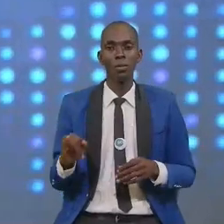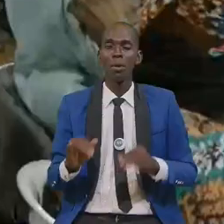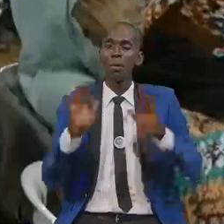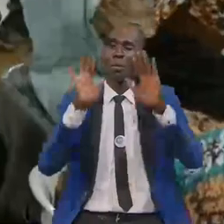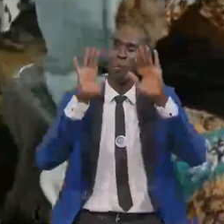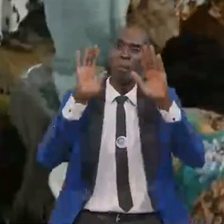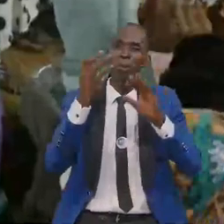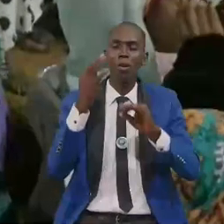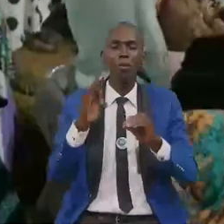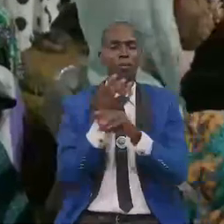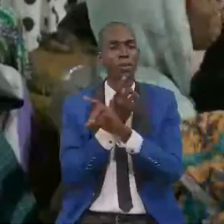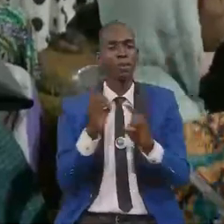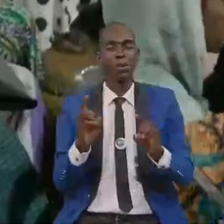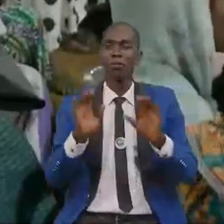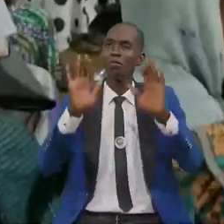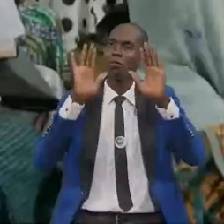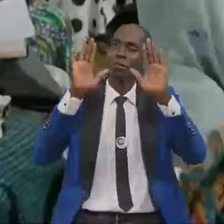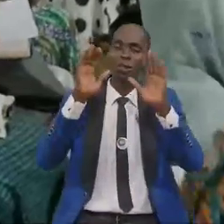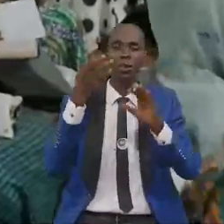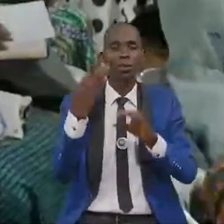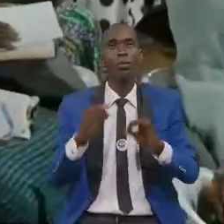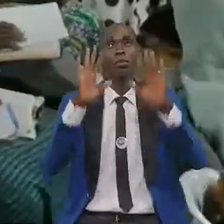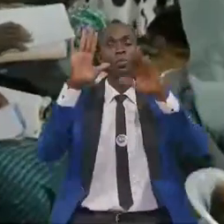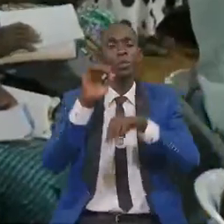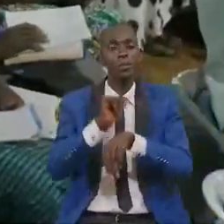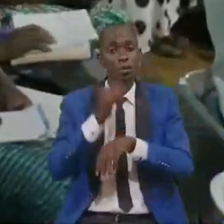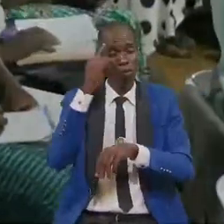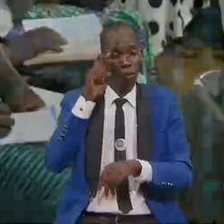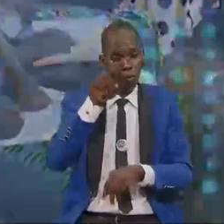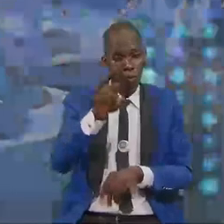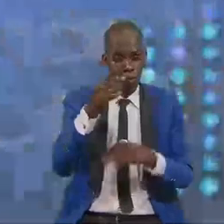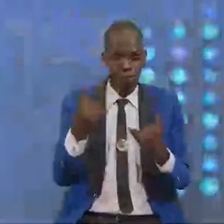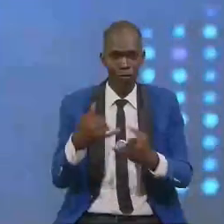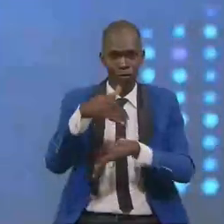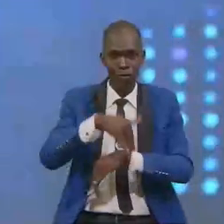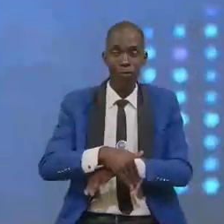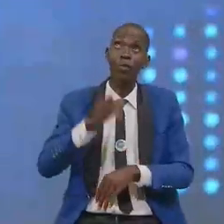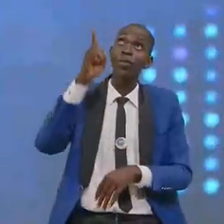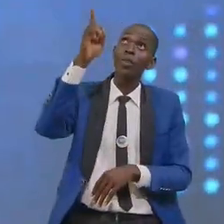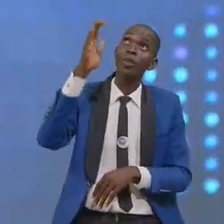de délivrance les merveilles de miracle pour toi ce soir Dieu